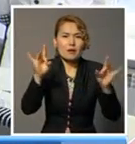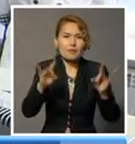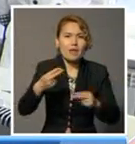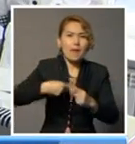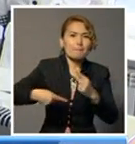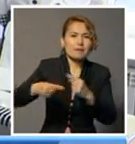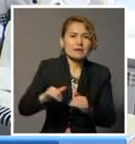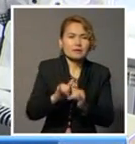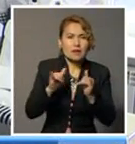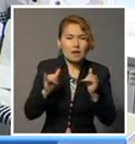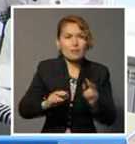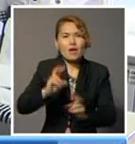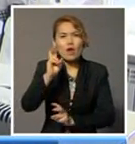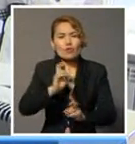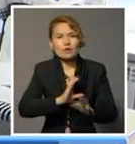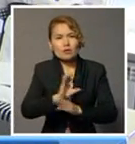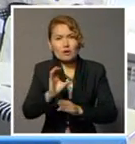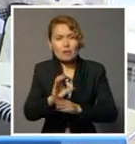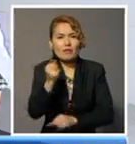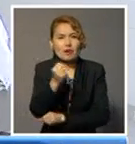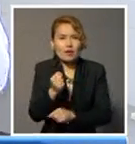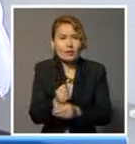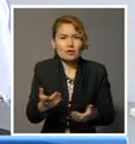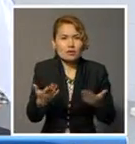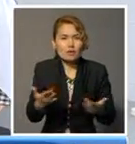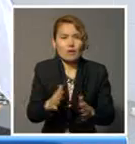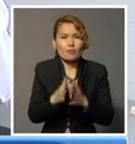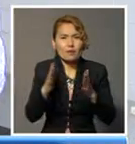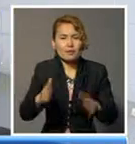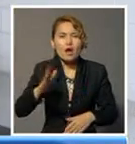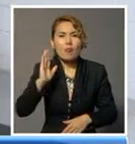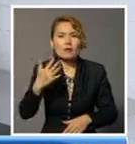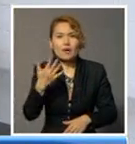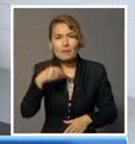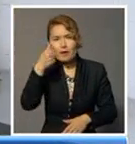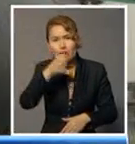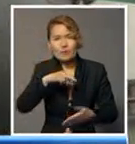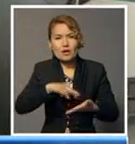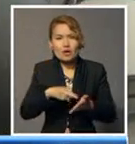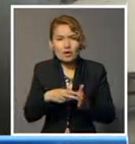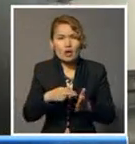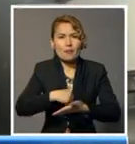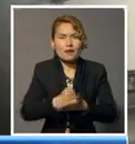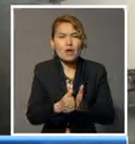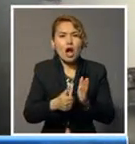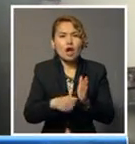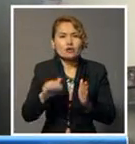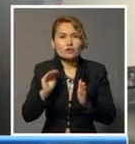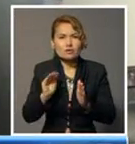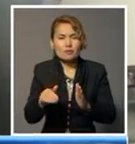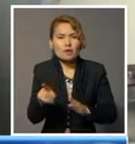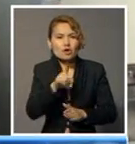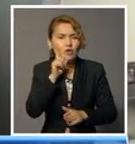бизнесі, тағам және өндірісі кадрларға сұраныс көп екенін анықтаған. Сол себепті алдағы 5 жылға жоспар құрып 600 мыңнан астам азаматты